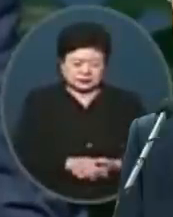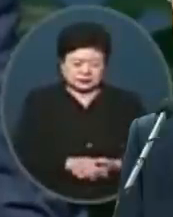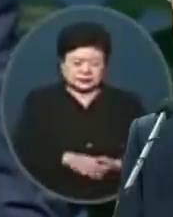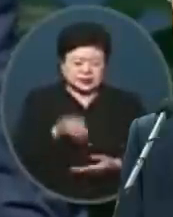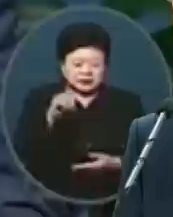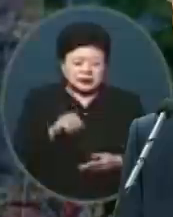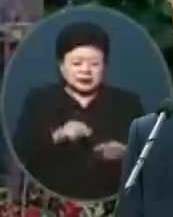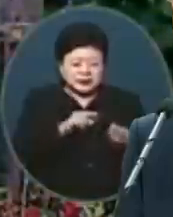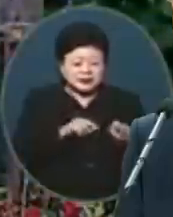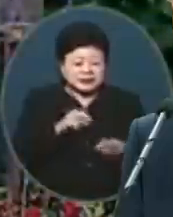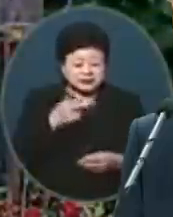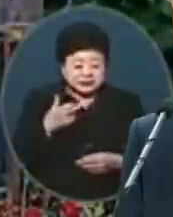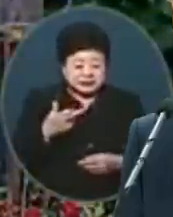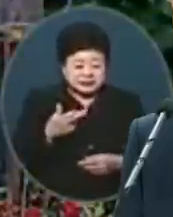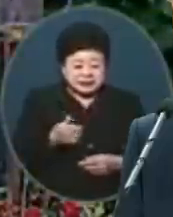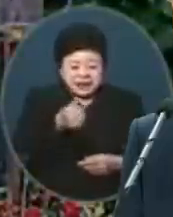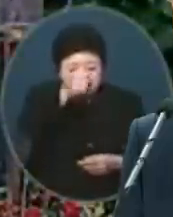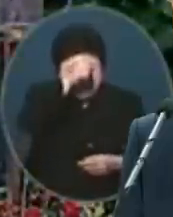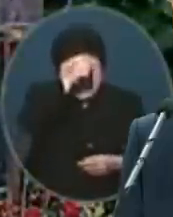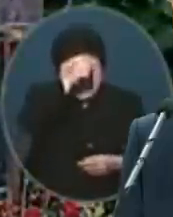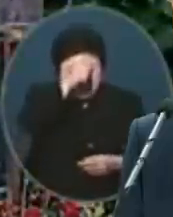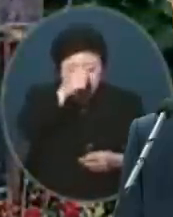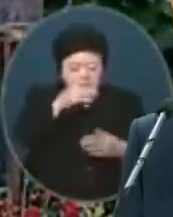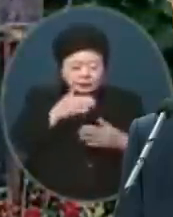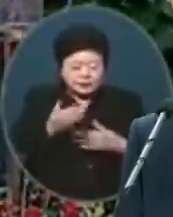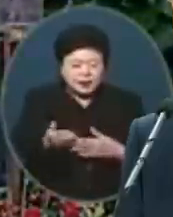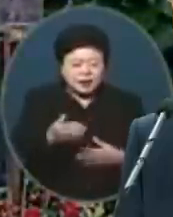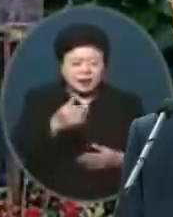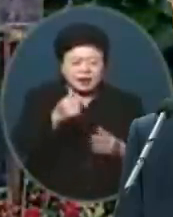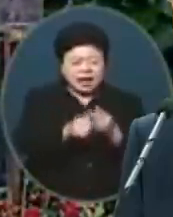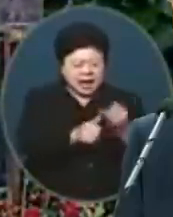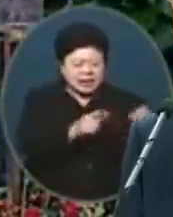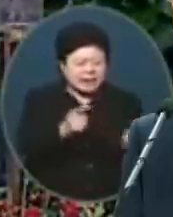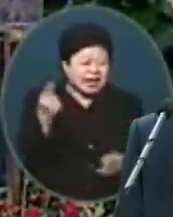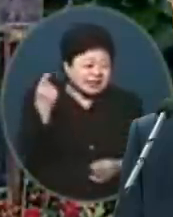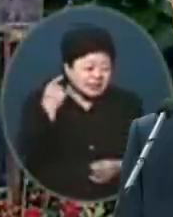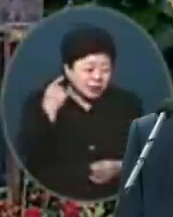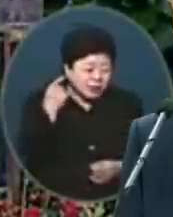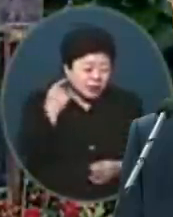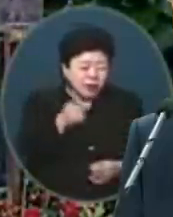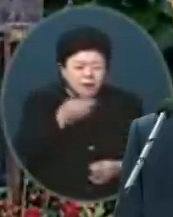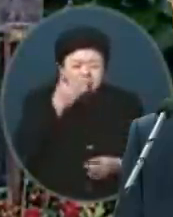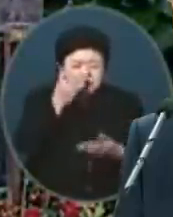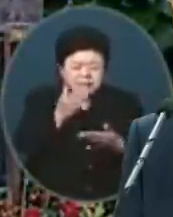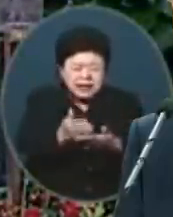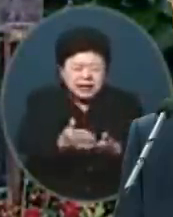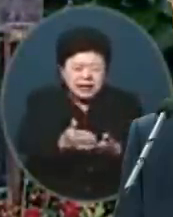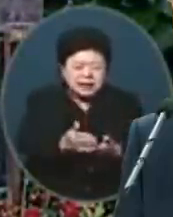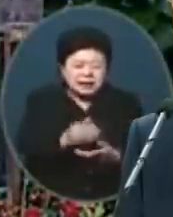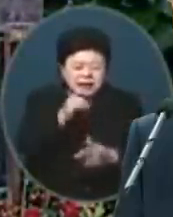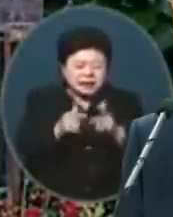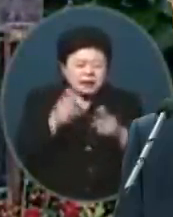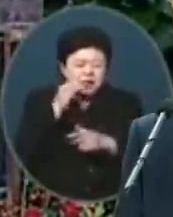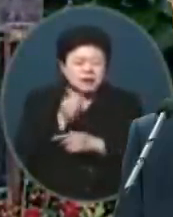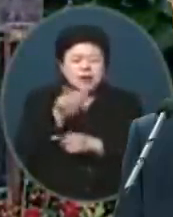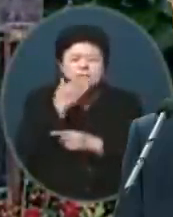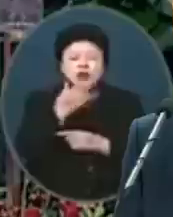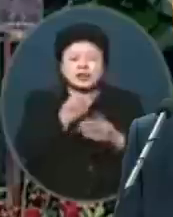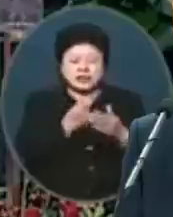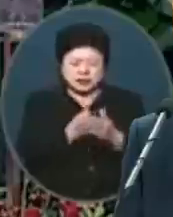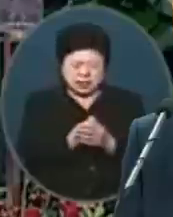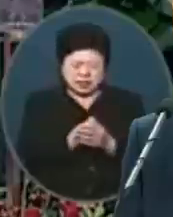창세기 3장 17절에 보면 아담에게 이르시되 내가 내 아내의 말을 듣고 내가 내게 먹지 말라 한 나무의 열매를